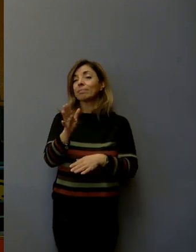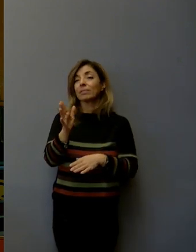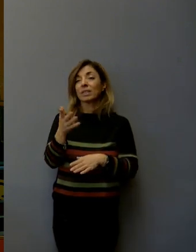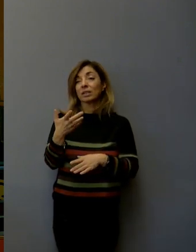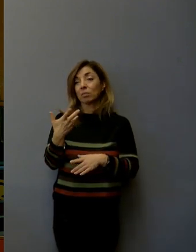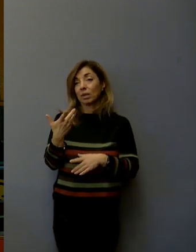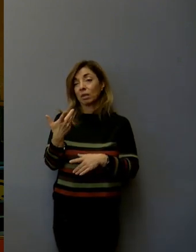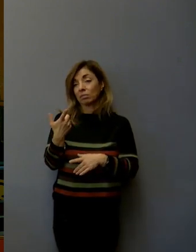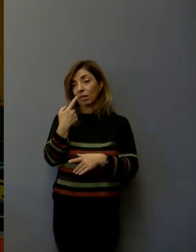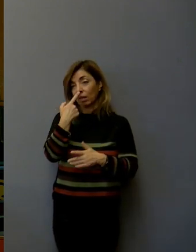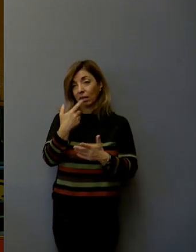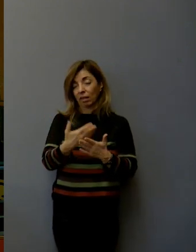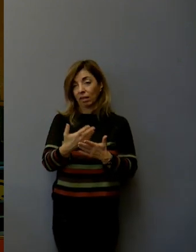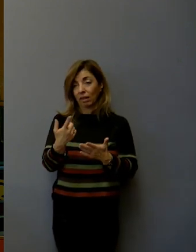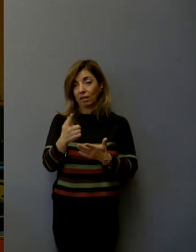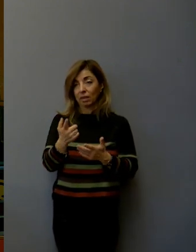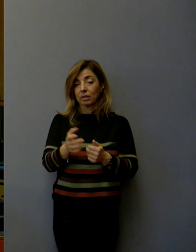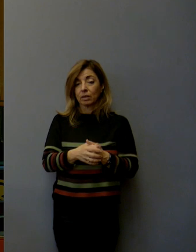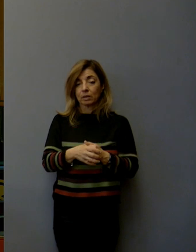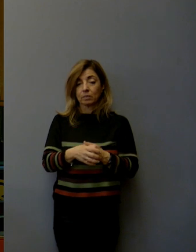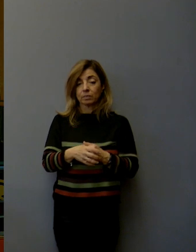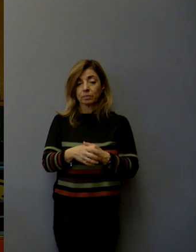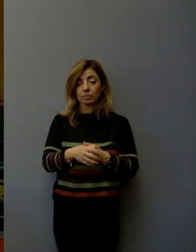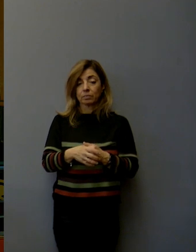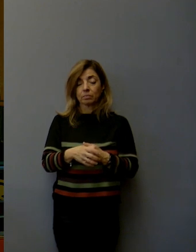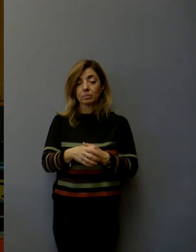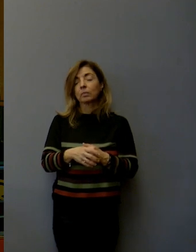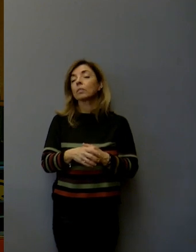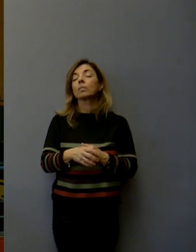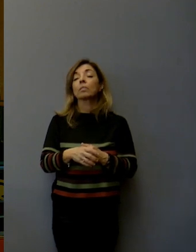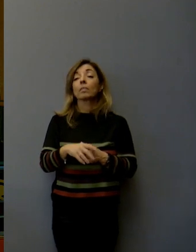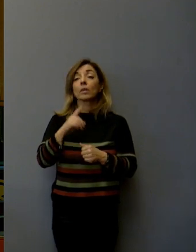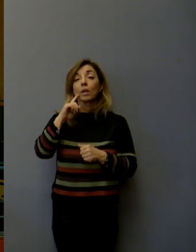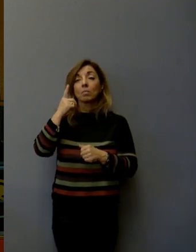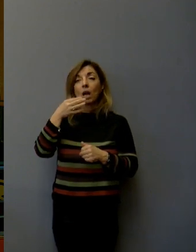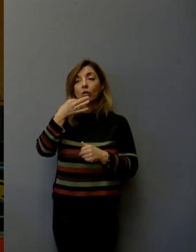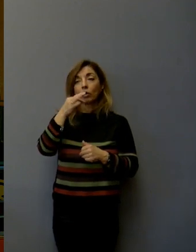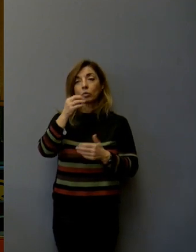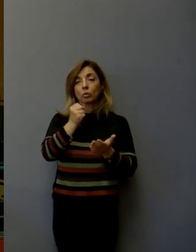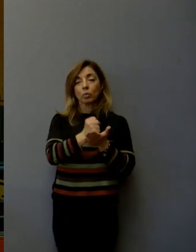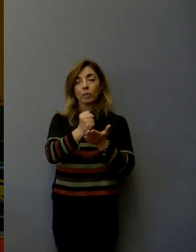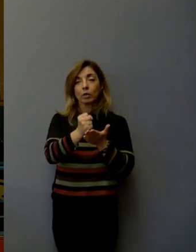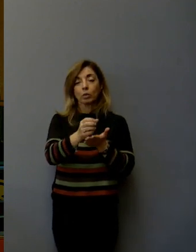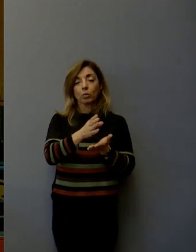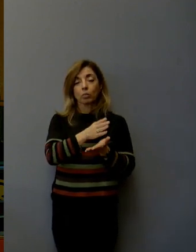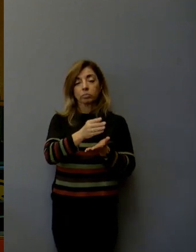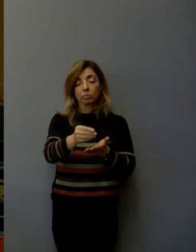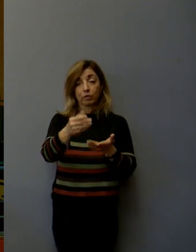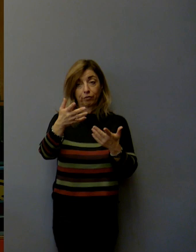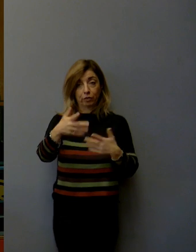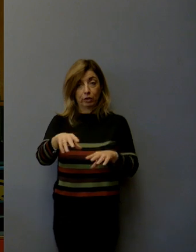controproducente Quindi se la facciamo alla fine dell'illustrazione di tutti i documenti se siete